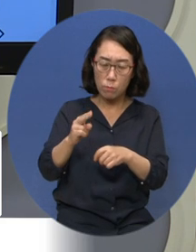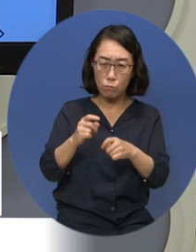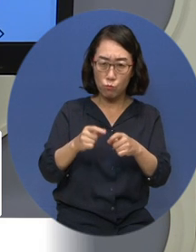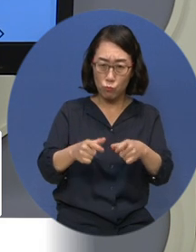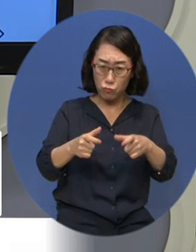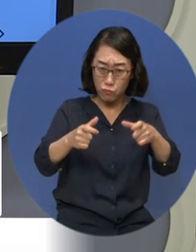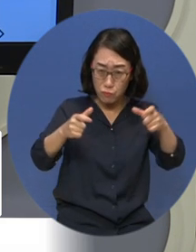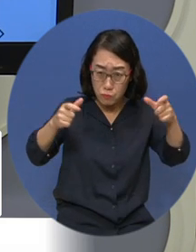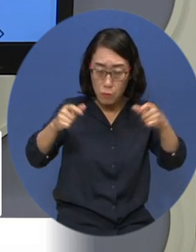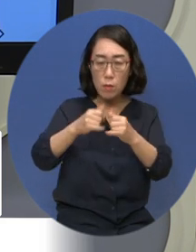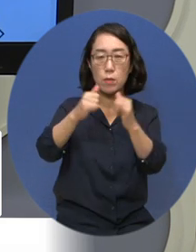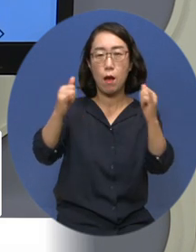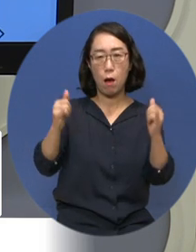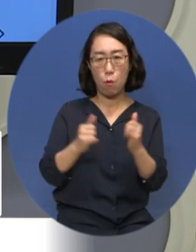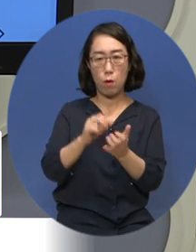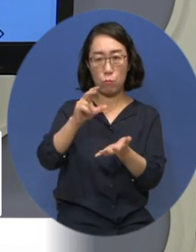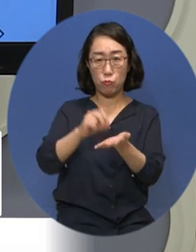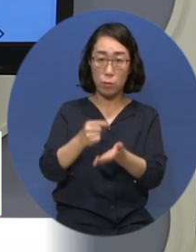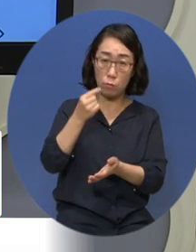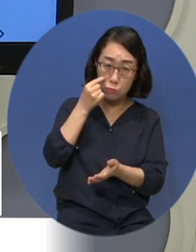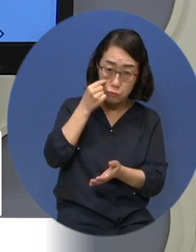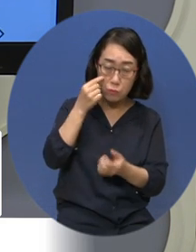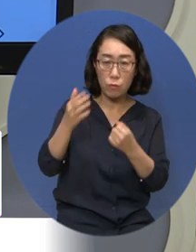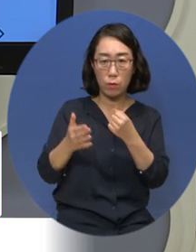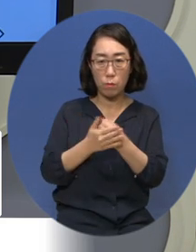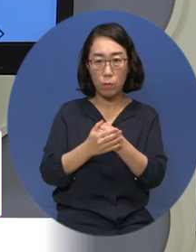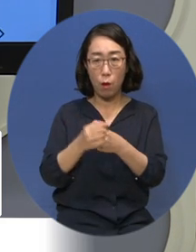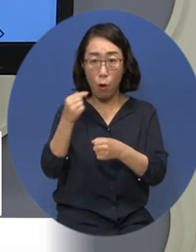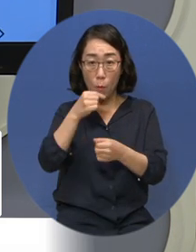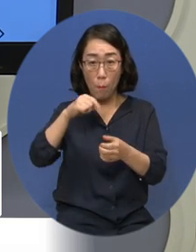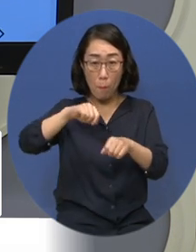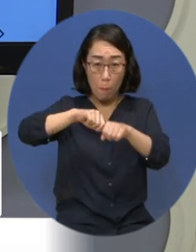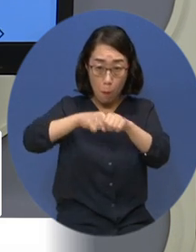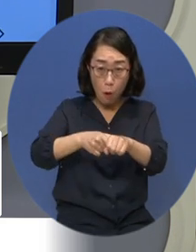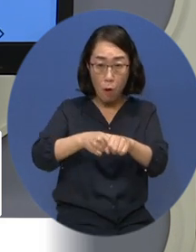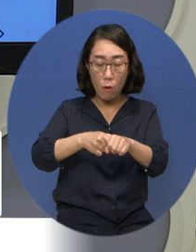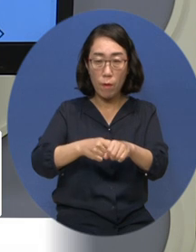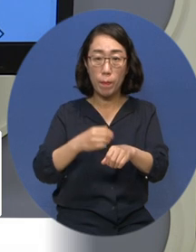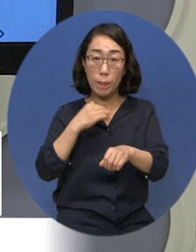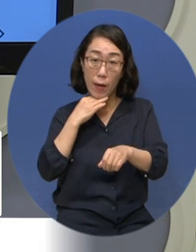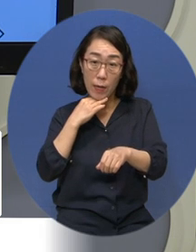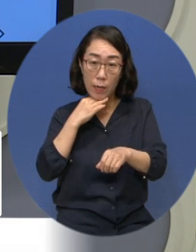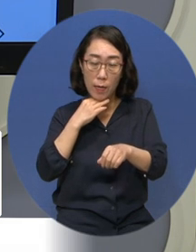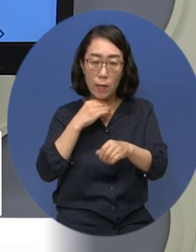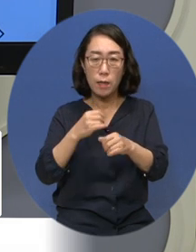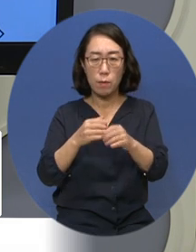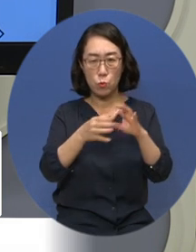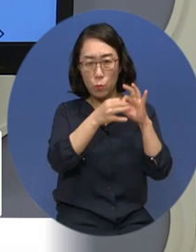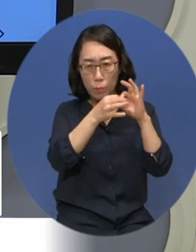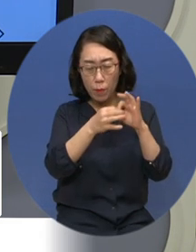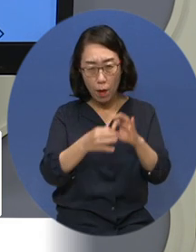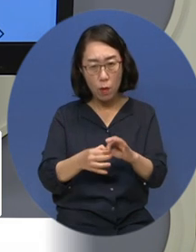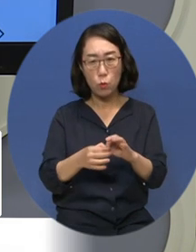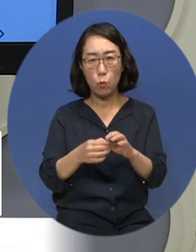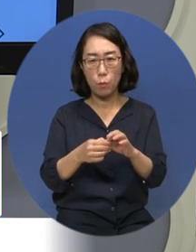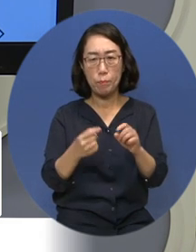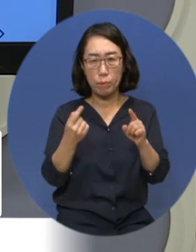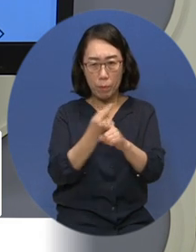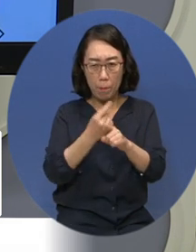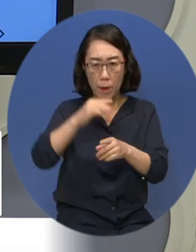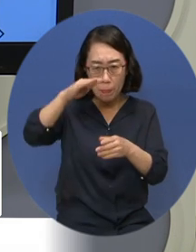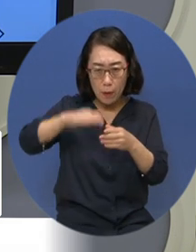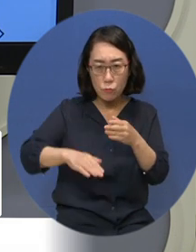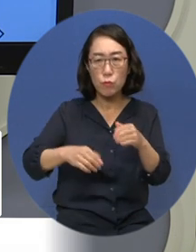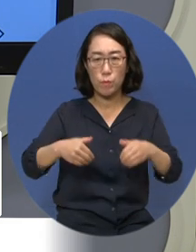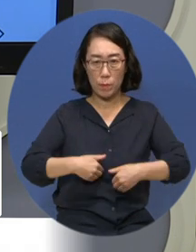문제가 됨에 따라 엄벌 과 및 대상 연령 인하에 대한 사회적 요구가 계속되고 있다며 해외 경우